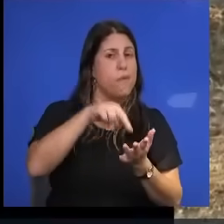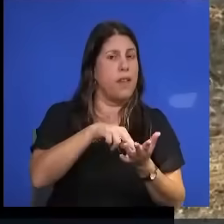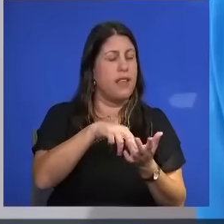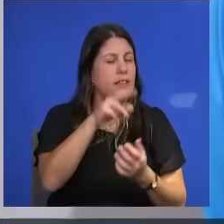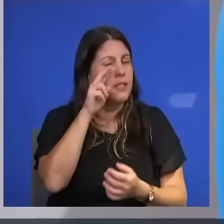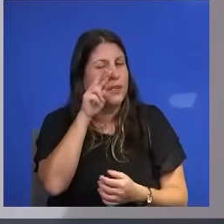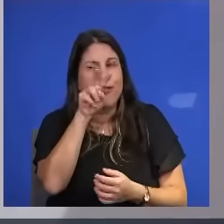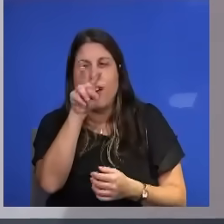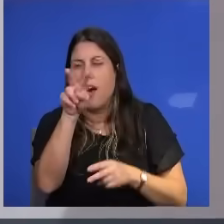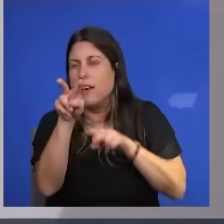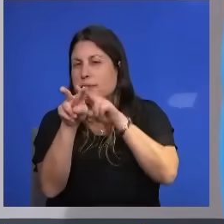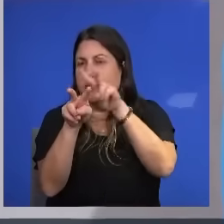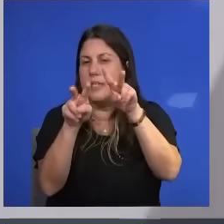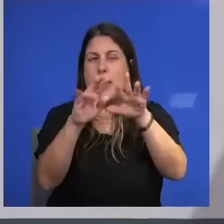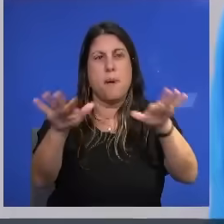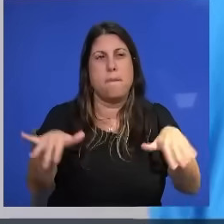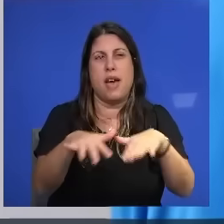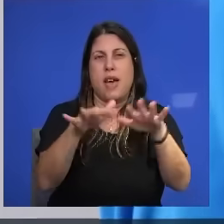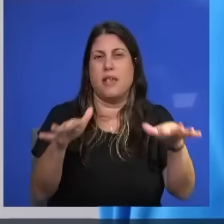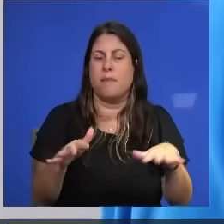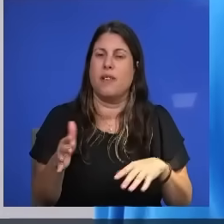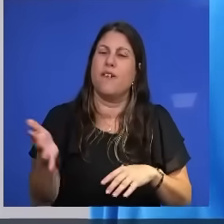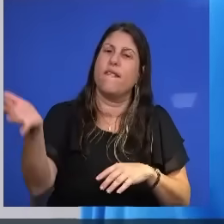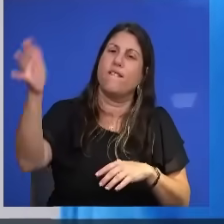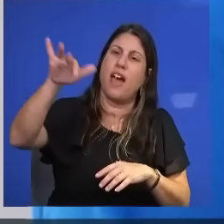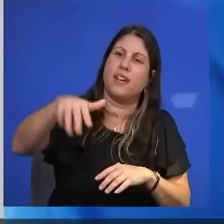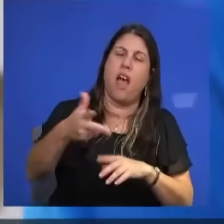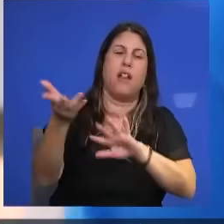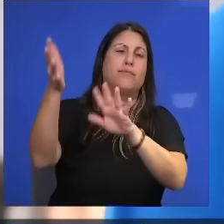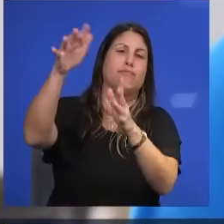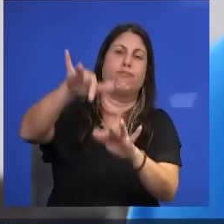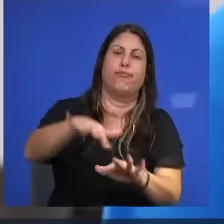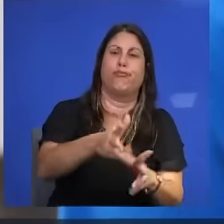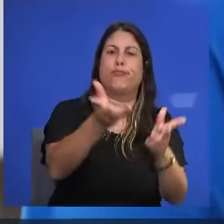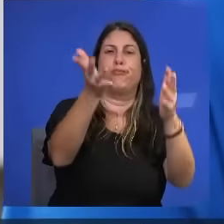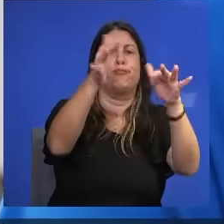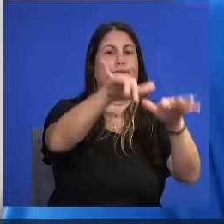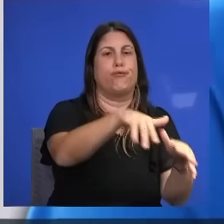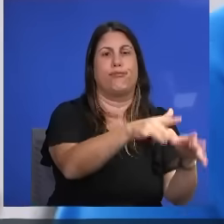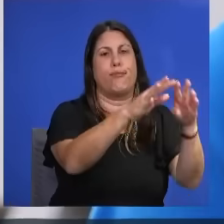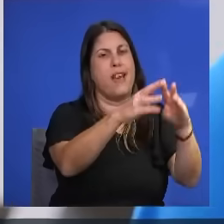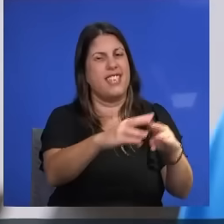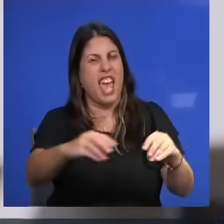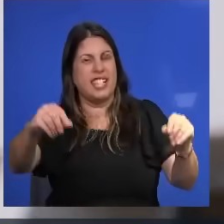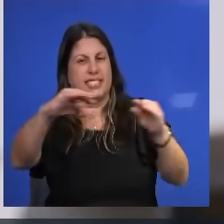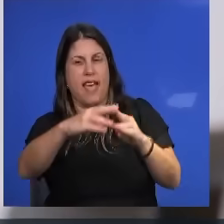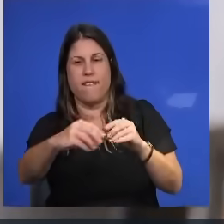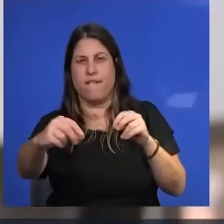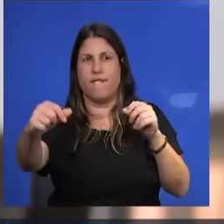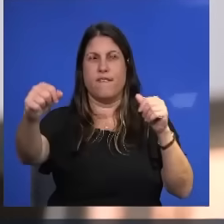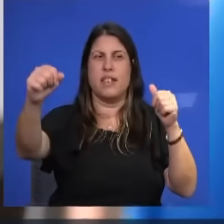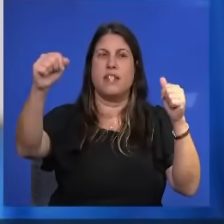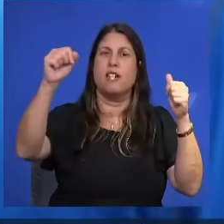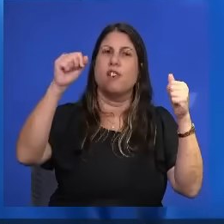המים. ואגל מתגלגל, והקצף קוצף, והרשת לוחשת